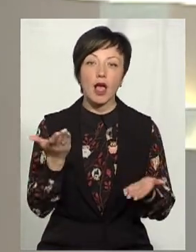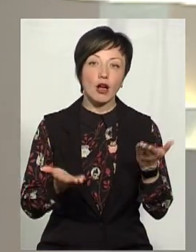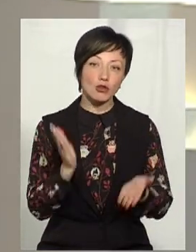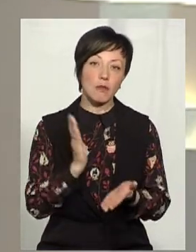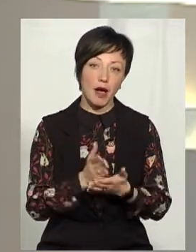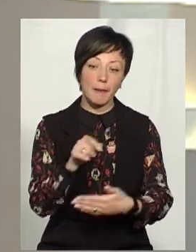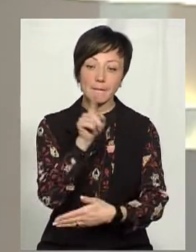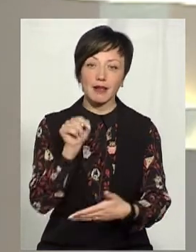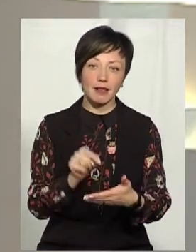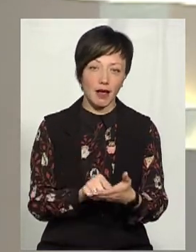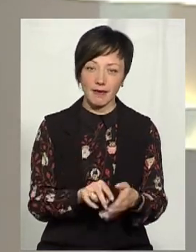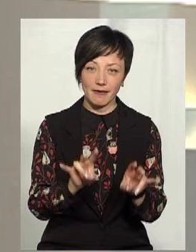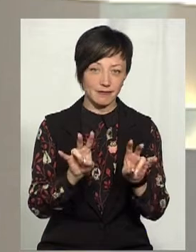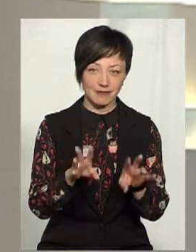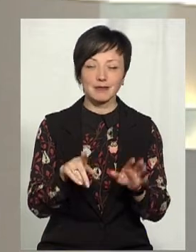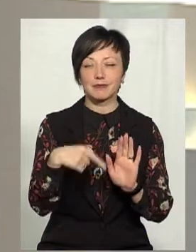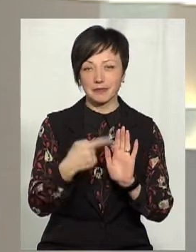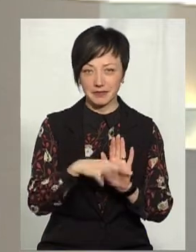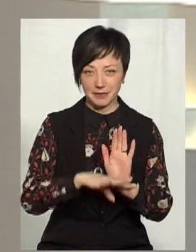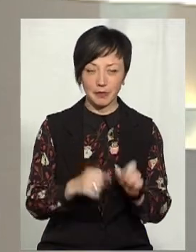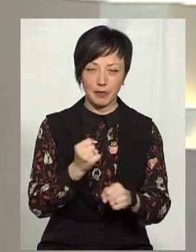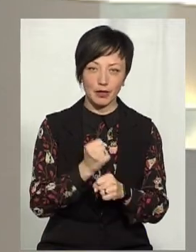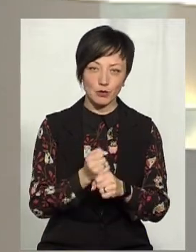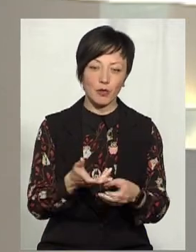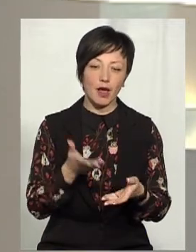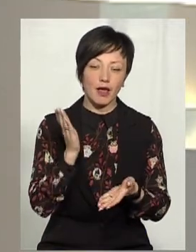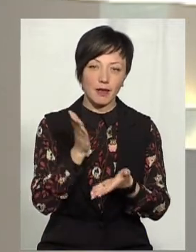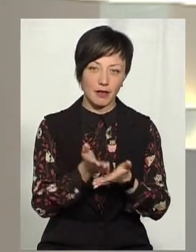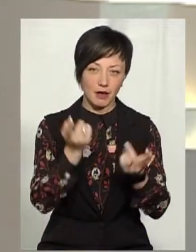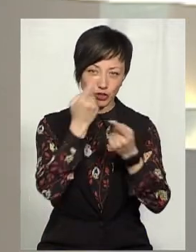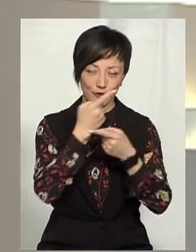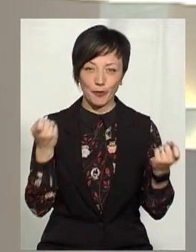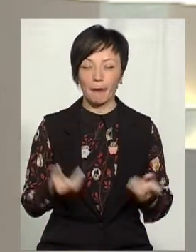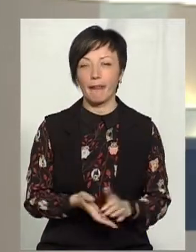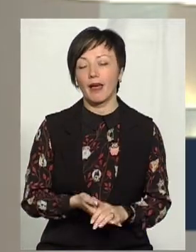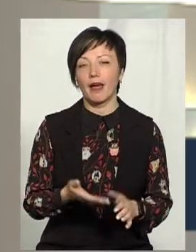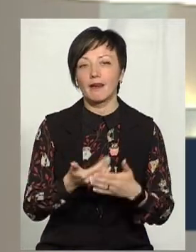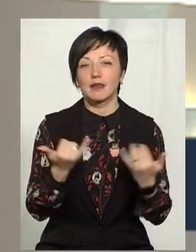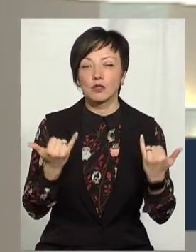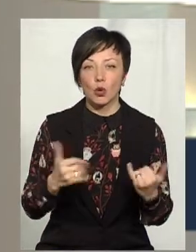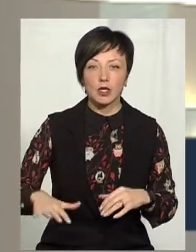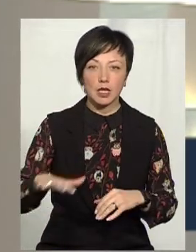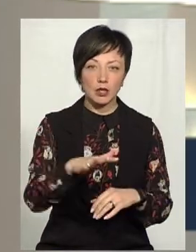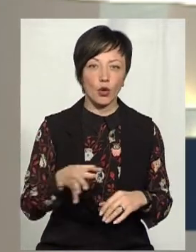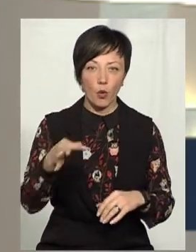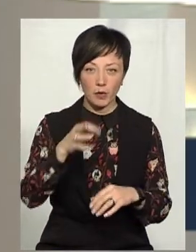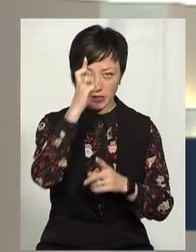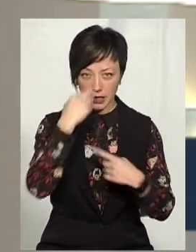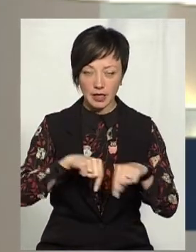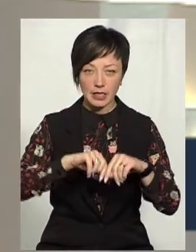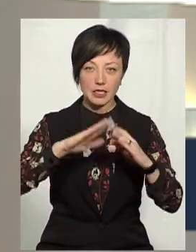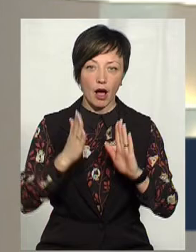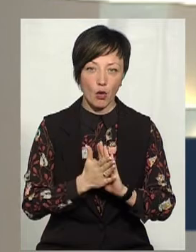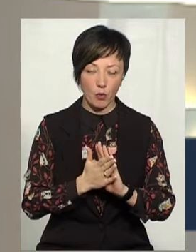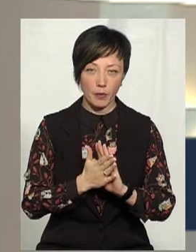Якщо маєте питання, не тримайте їх в собі, ставте, для цього і працюємо наживо. Від сьогодні на території Хмельниччини і країни